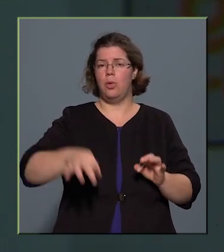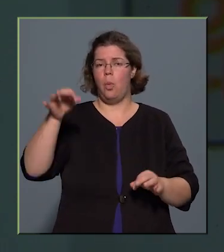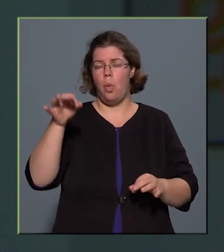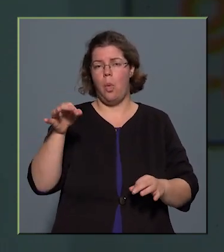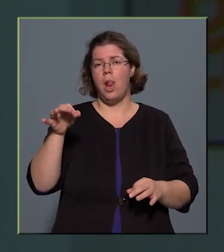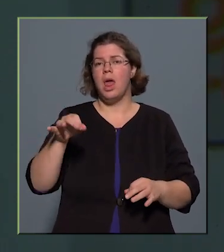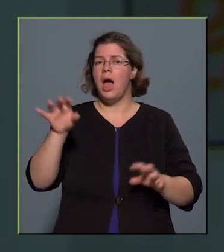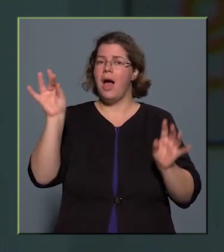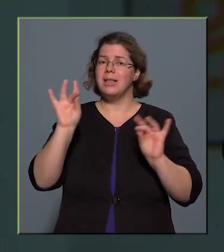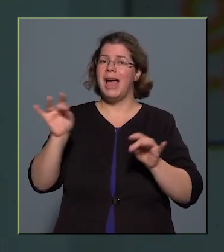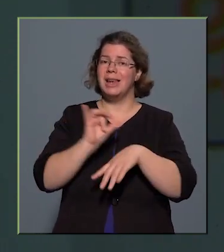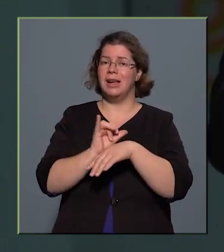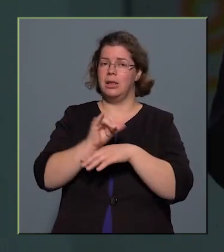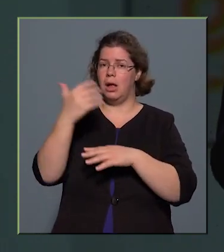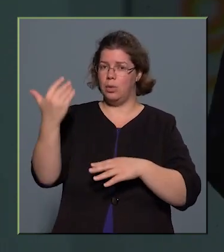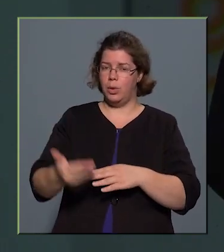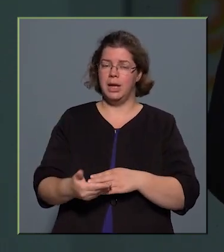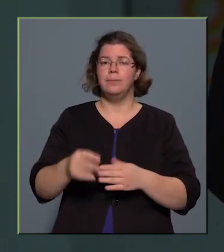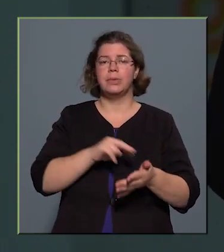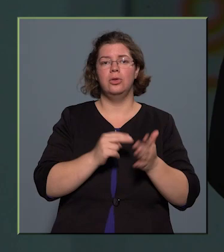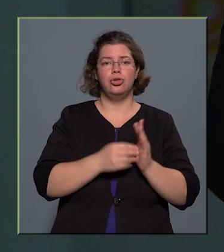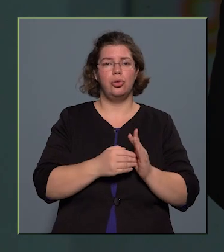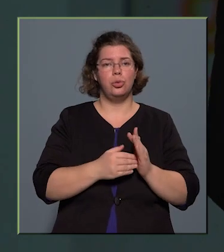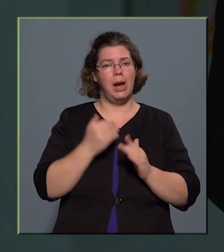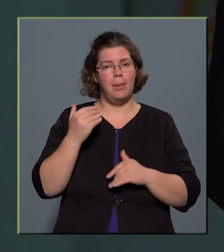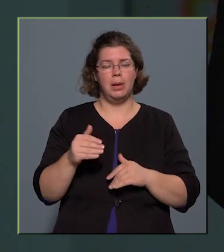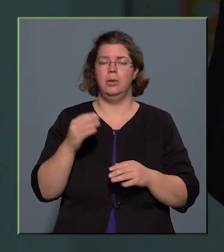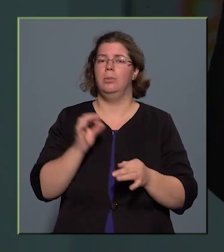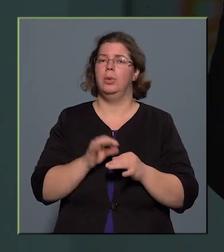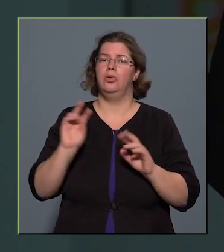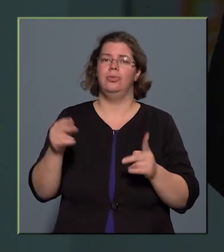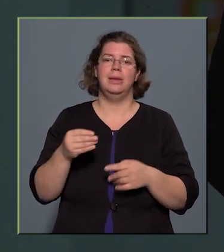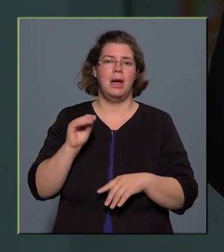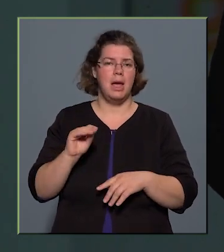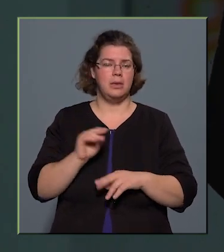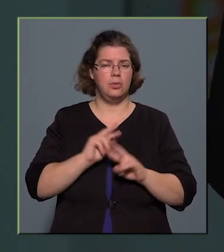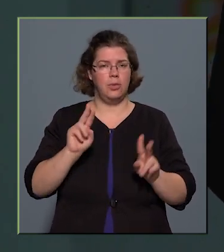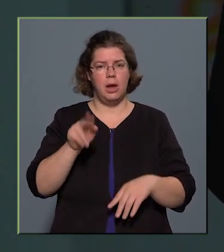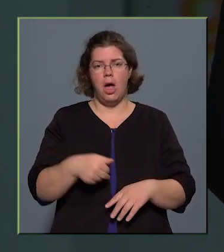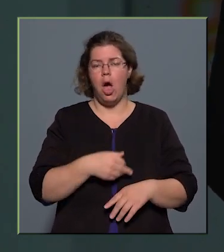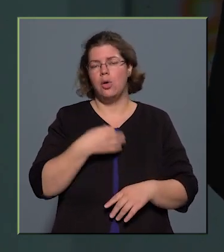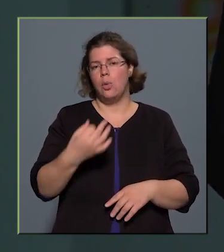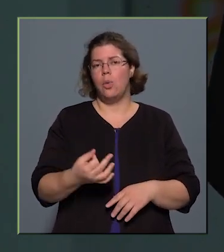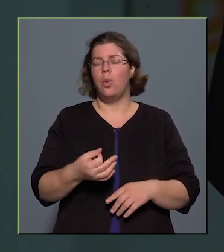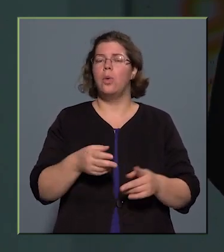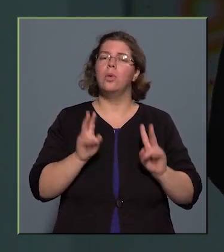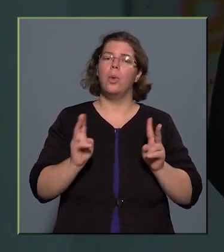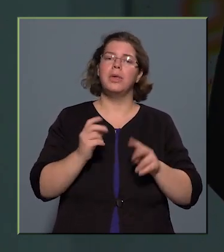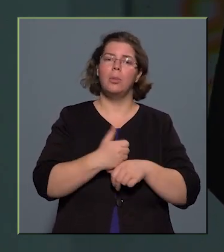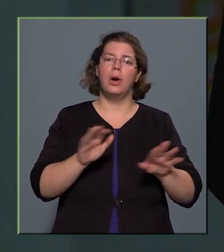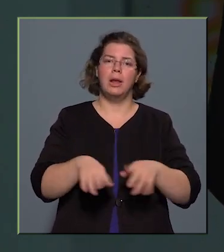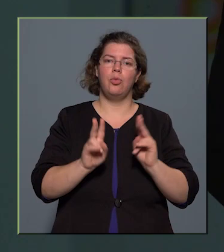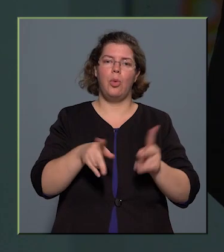a gyárigazgatóig a struktúrában, és pontos visszajelzésünk van arról, hogy a munkatársak hogy ítélik